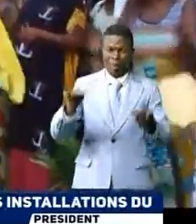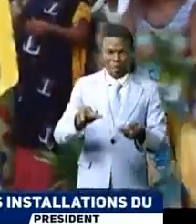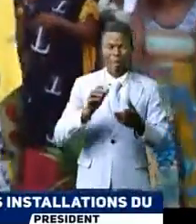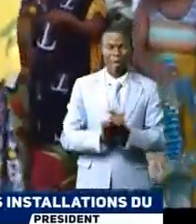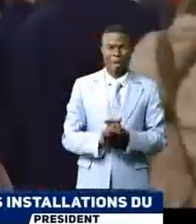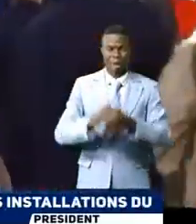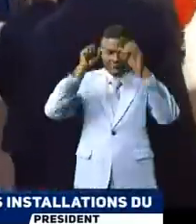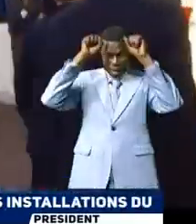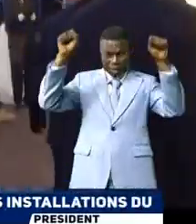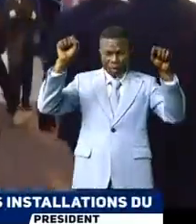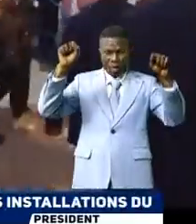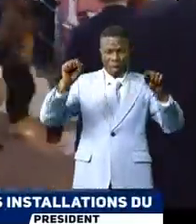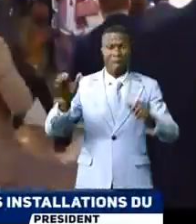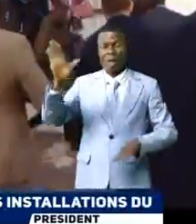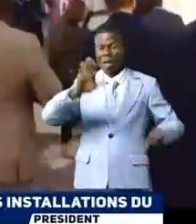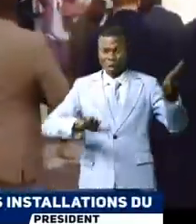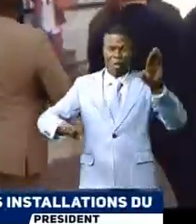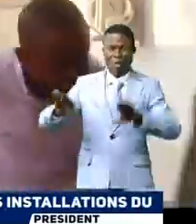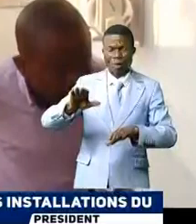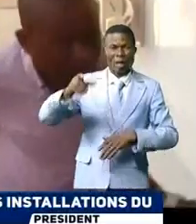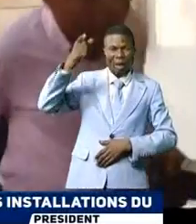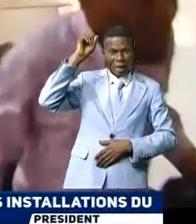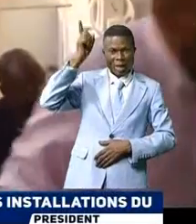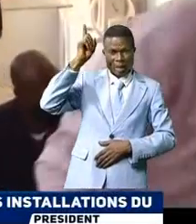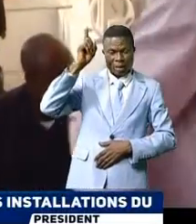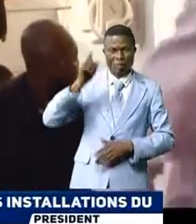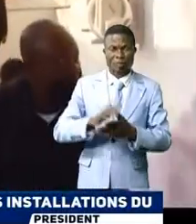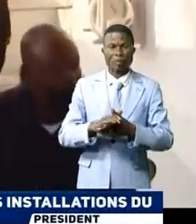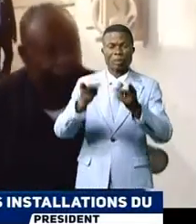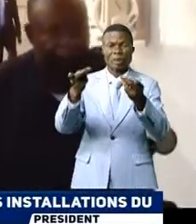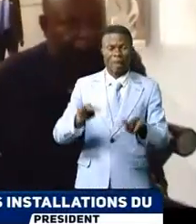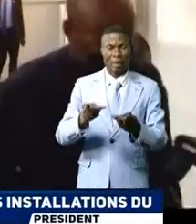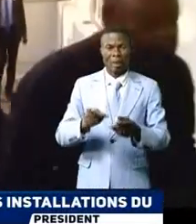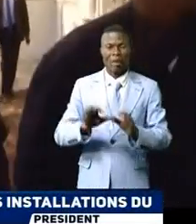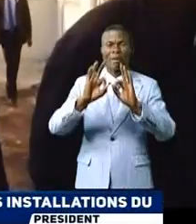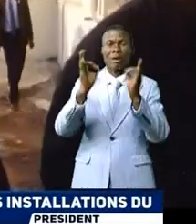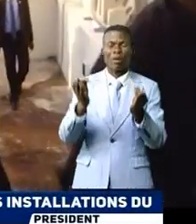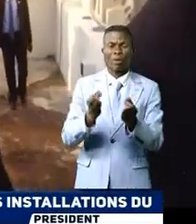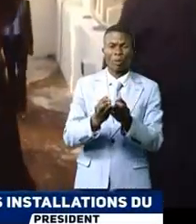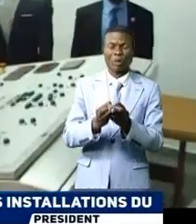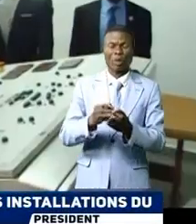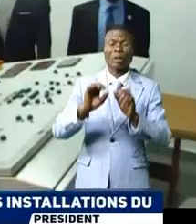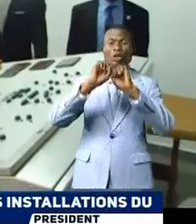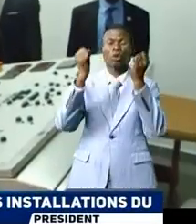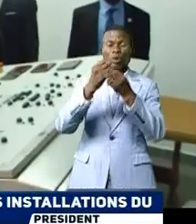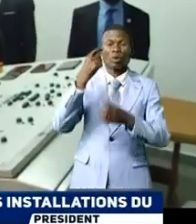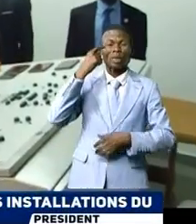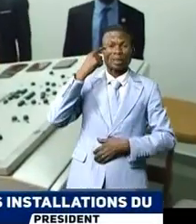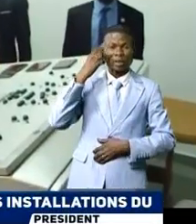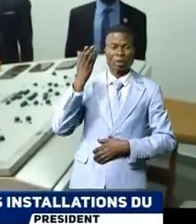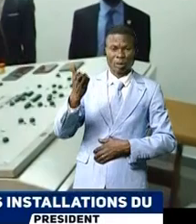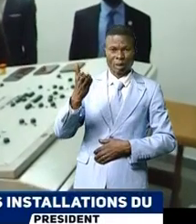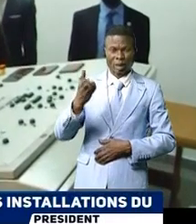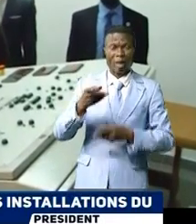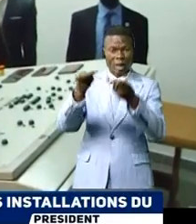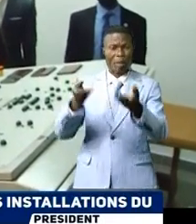domaine présidentiel de l'Anselé, où se trouvent la mythique stèle et la fameuse pagode chinoise. C'est sur cette